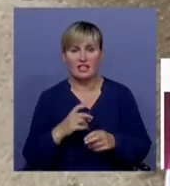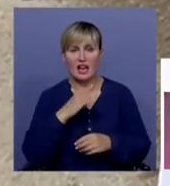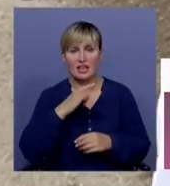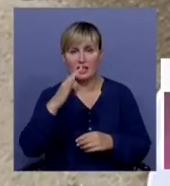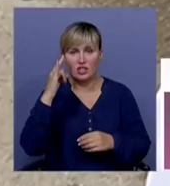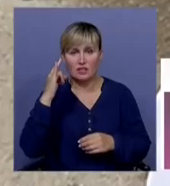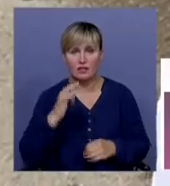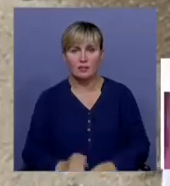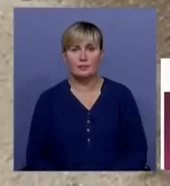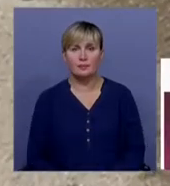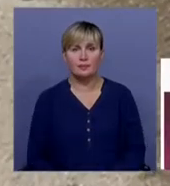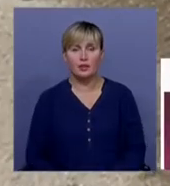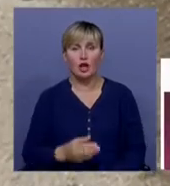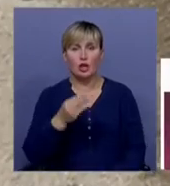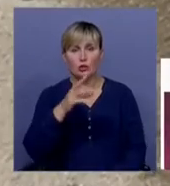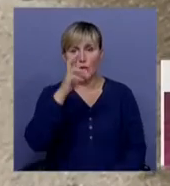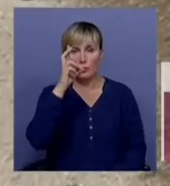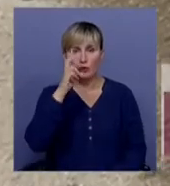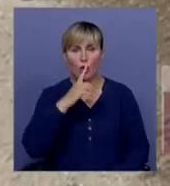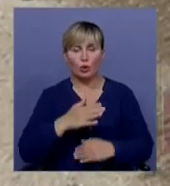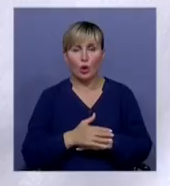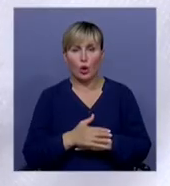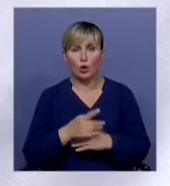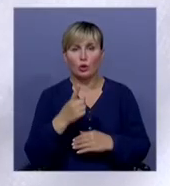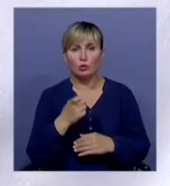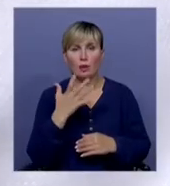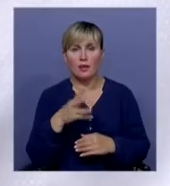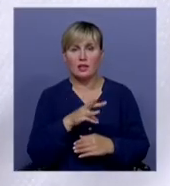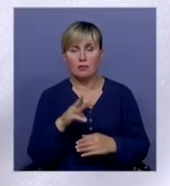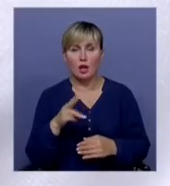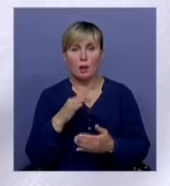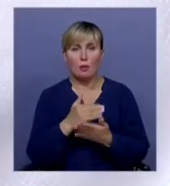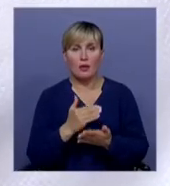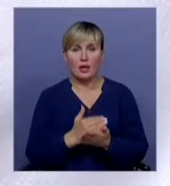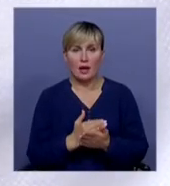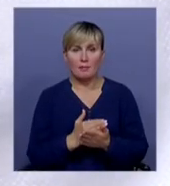отечественных. Сумма бюджета около 105 миллионов. По программе